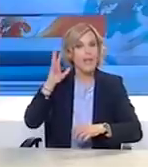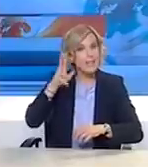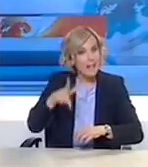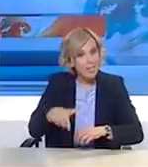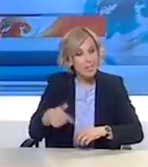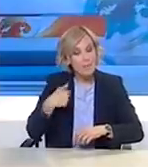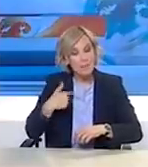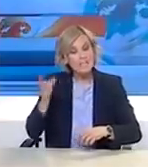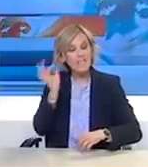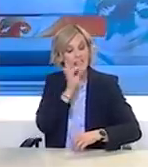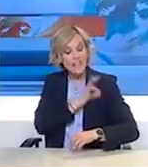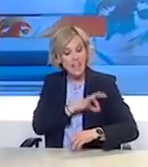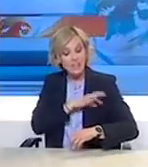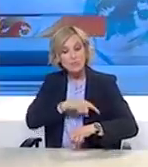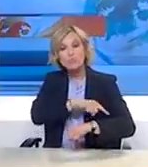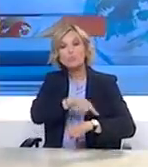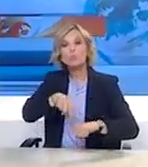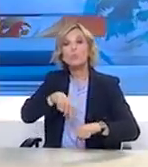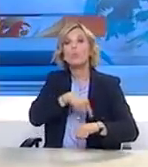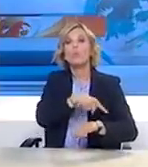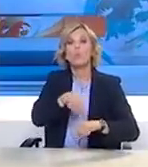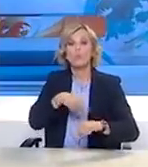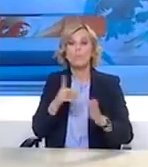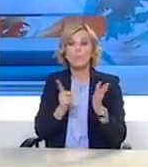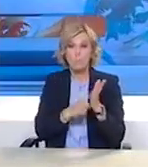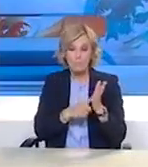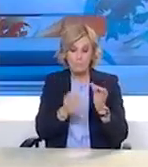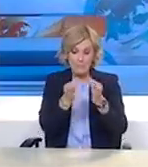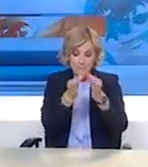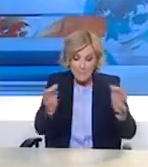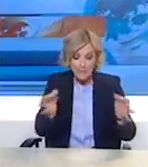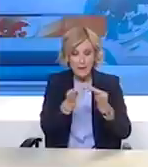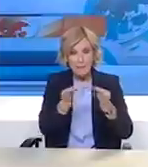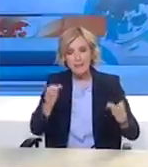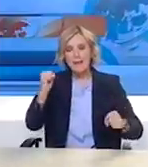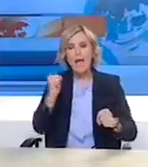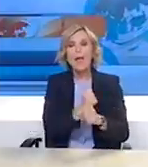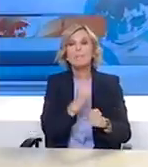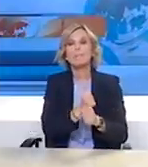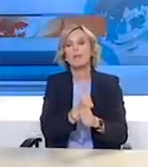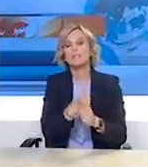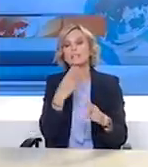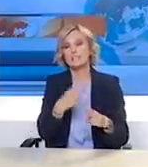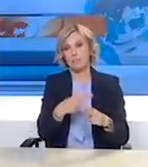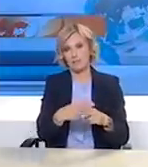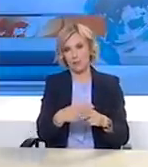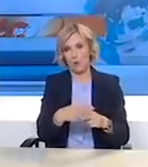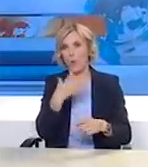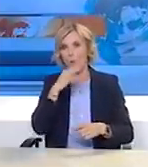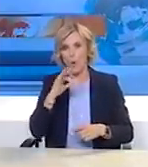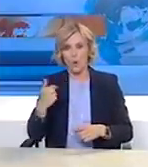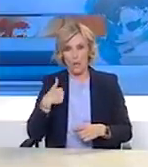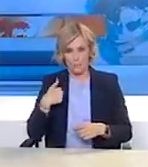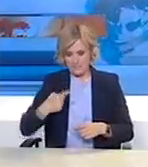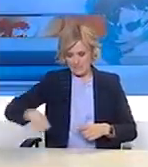να τηρήσουμε τα μέτρα και να μην γκρεμίσουμε ό,τι έχουμε χτίσει μέχρι σήμερα. Το σύστημα υγείας προετοιμάζεται